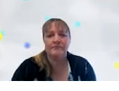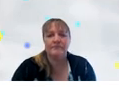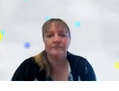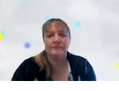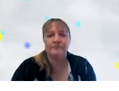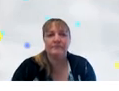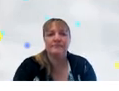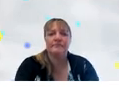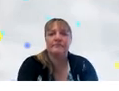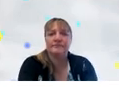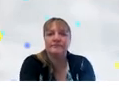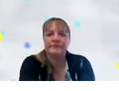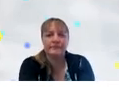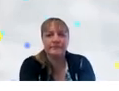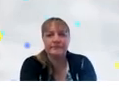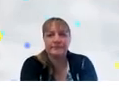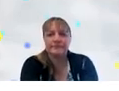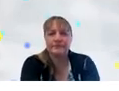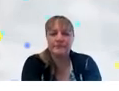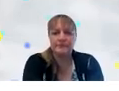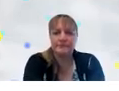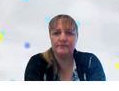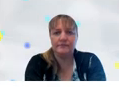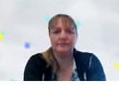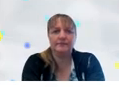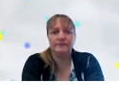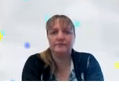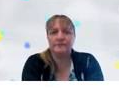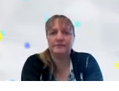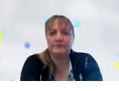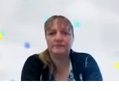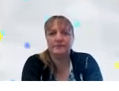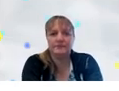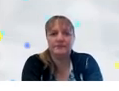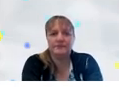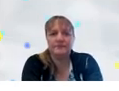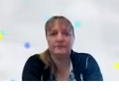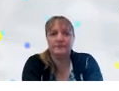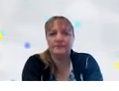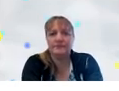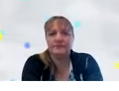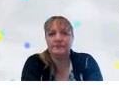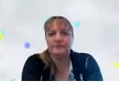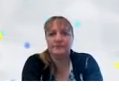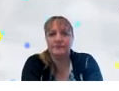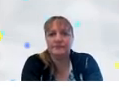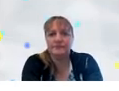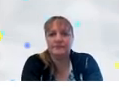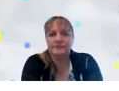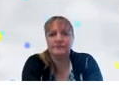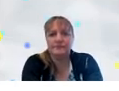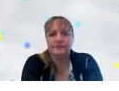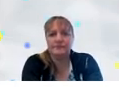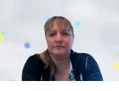ganz unterschiedlichen bedürfnissen ausgestattet mit ganz unterschiedlichen kompetenzen und möglichkeiten in gleicher weise am